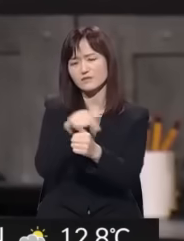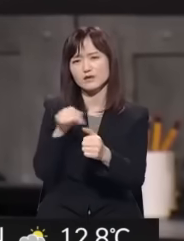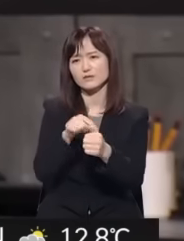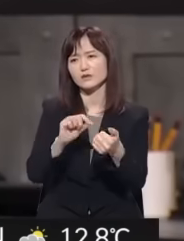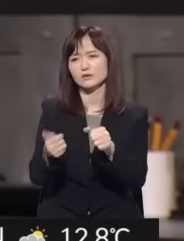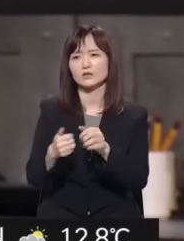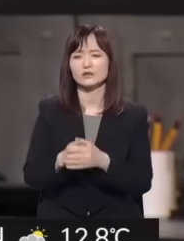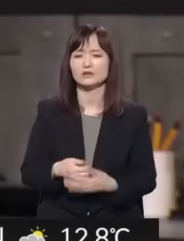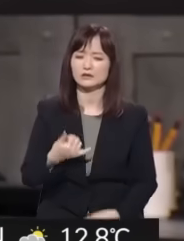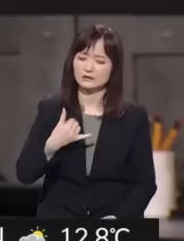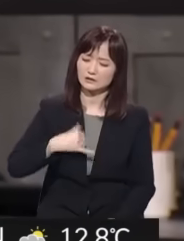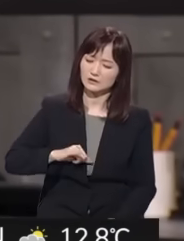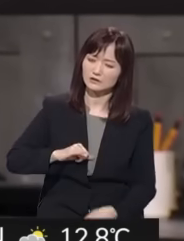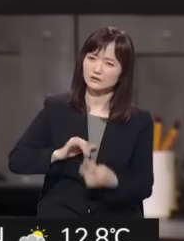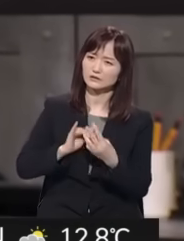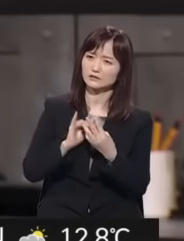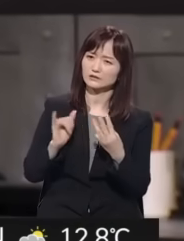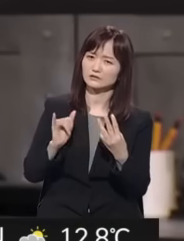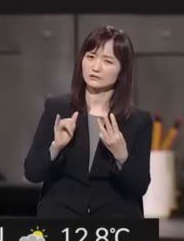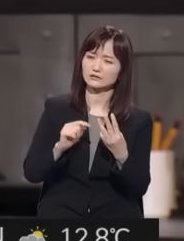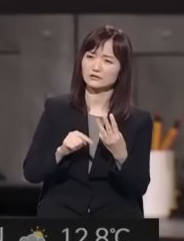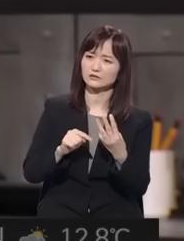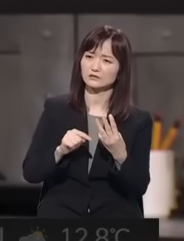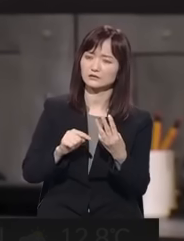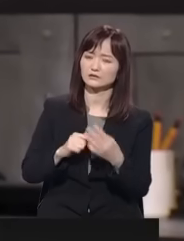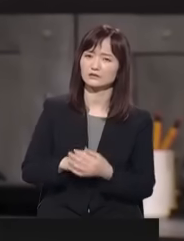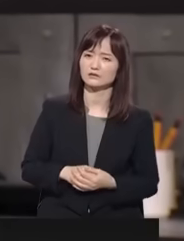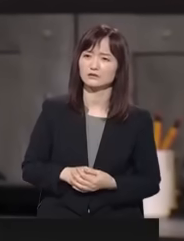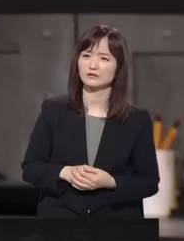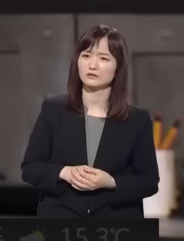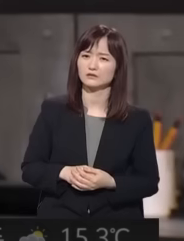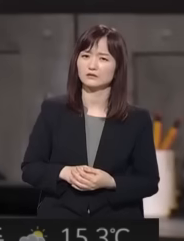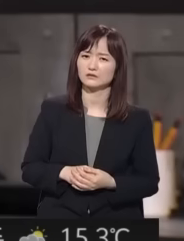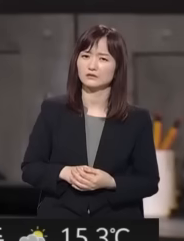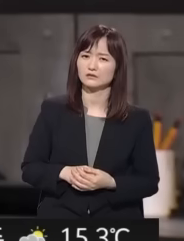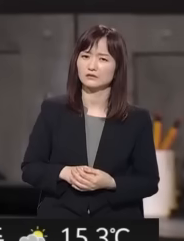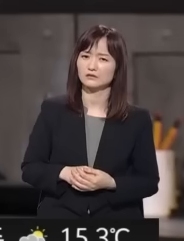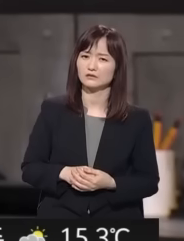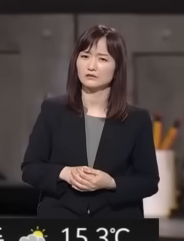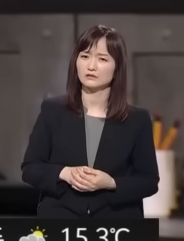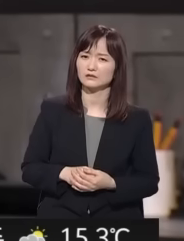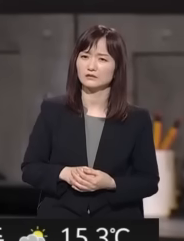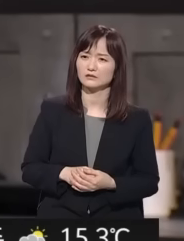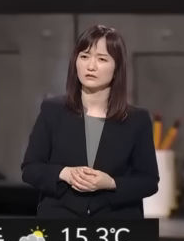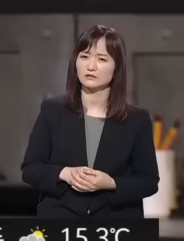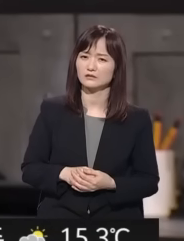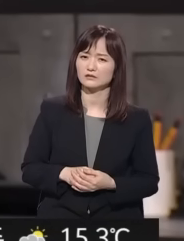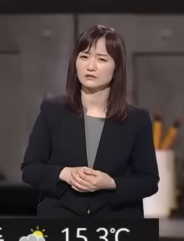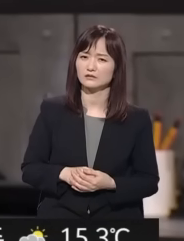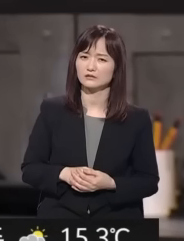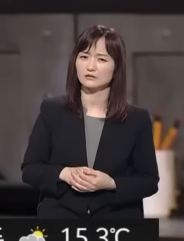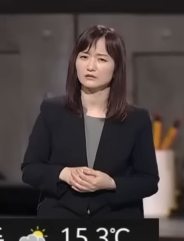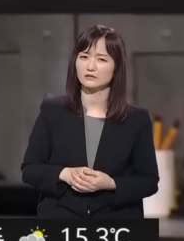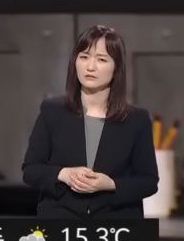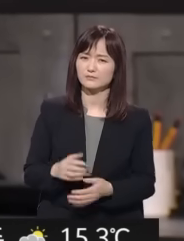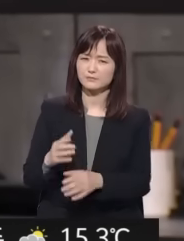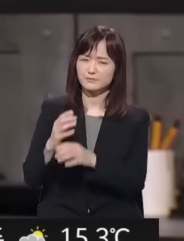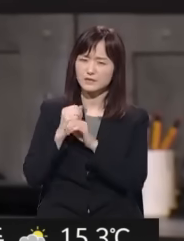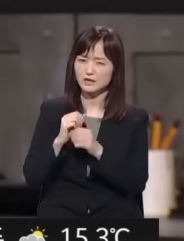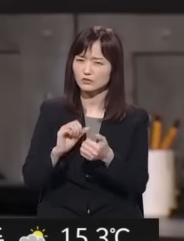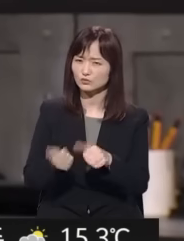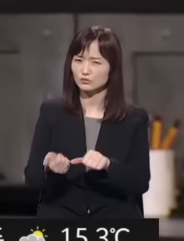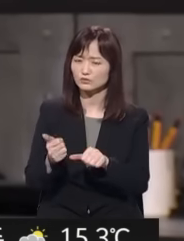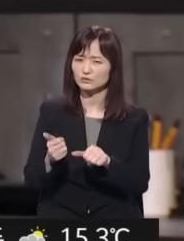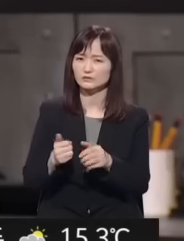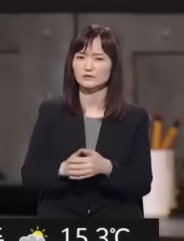특히 아이들이 함께 가는 것을 저희들이 뭐 동반적으로 했는 극단적인 선택 이런 단어를 쓰고 있는데 그게 아니라 저는